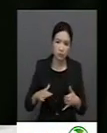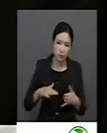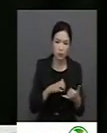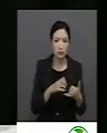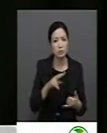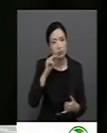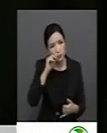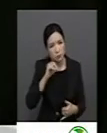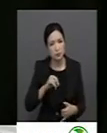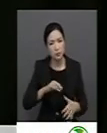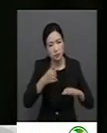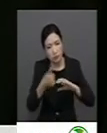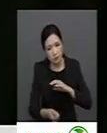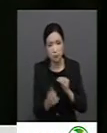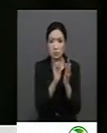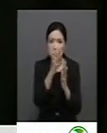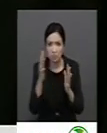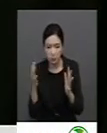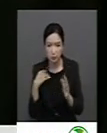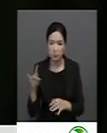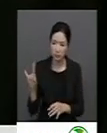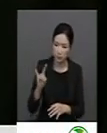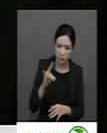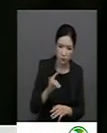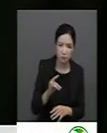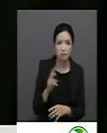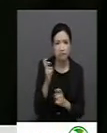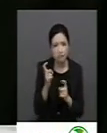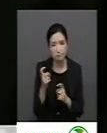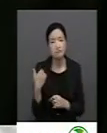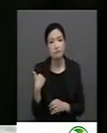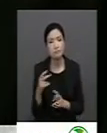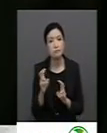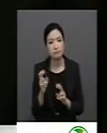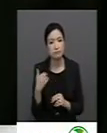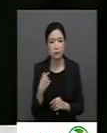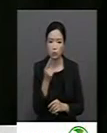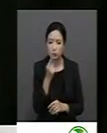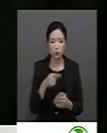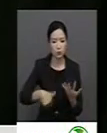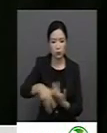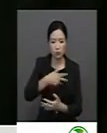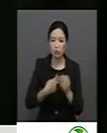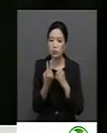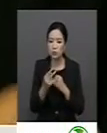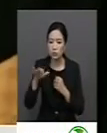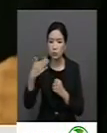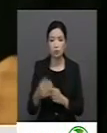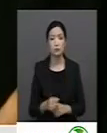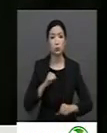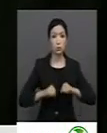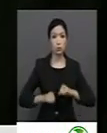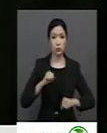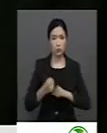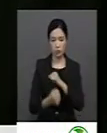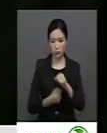แหล่งน้ำหรือเปล่ามีป่ารกหรือเปล่ามีสัตว์มีพิษหรือเปล่าอะไรเงี้ยมันก็จะต้องดูข้อมูลในบริเวณใกล้เคียงก่อนถ้าเป็นเด็กวัยรุ่นที่อ